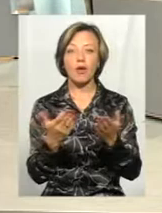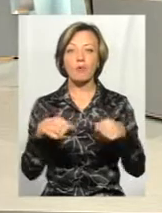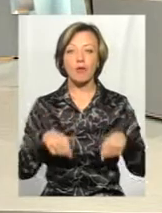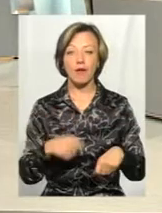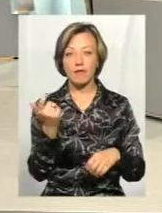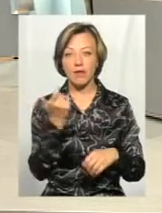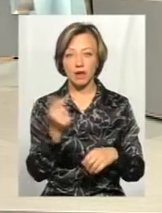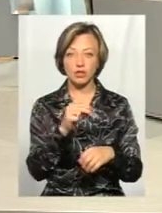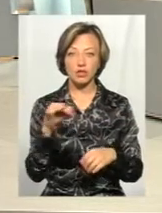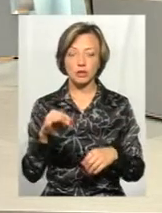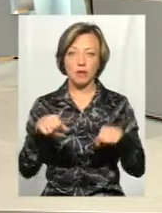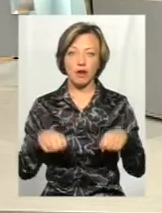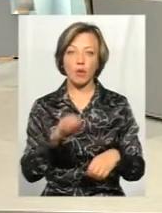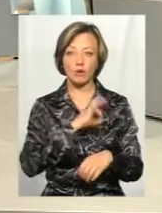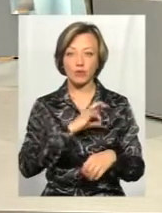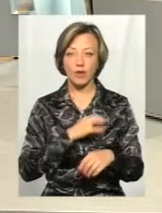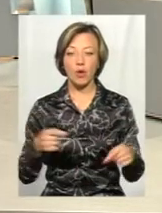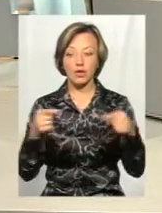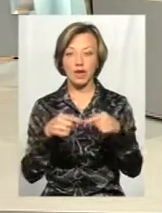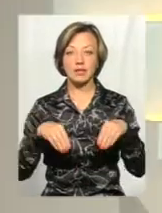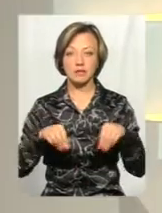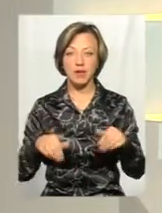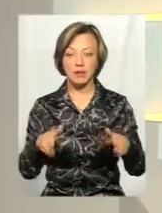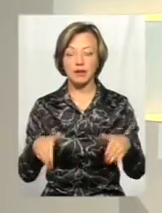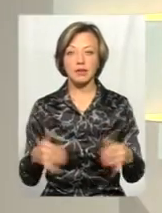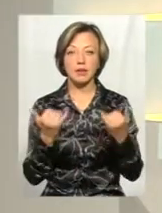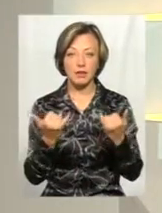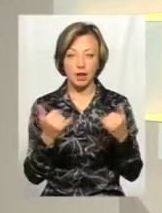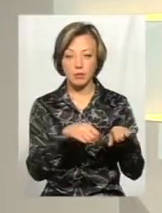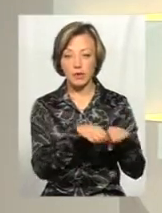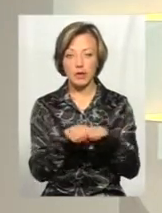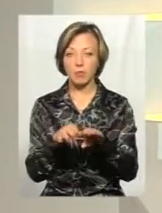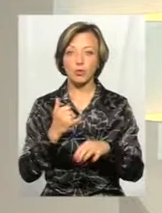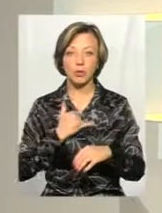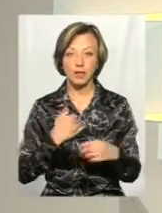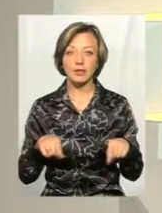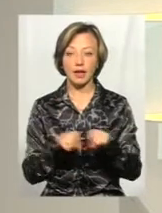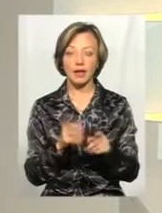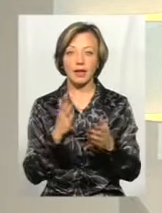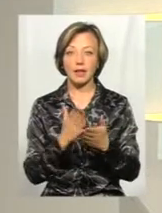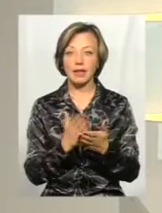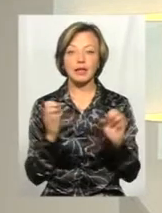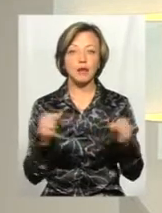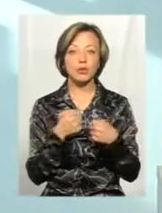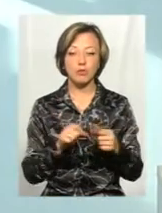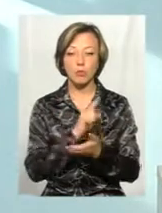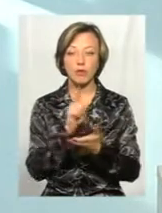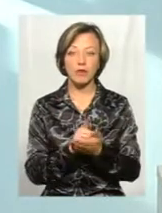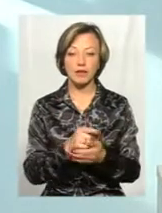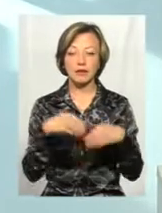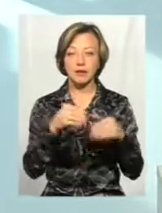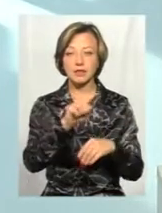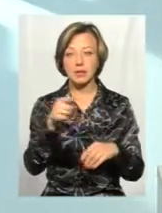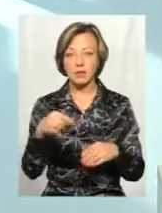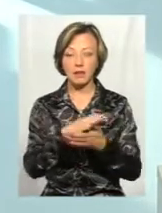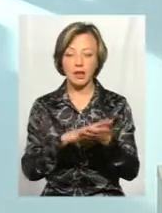право власності чи право користування конкретна земельна ділянка. На даному ж етапі у нас таке є неможливе. Ми повинні задавати запити і так